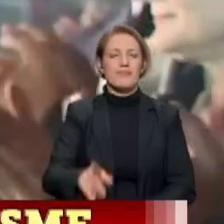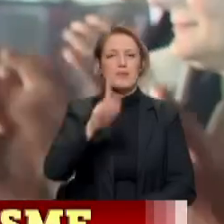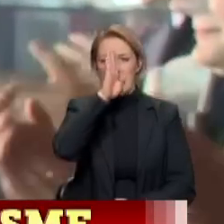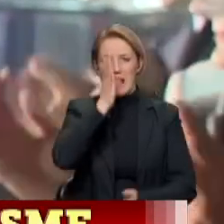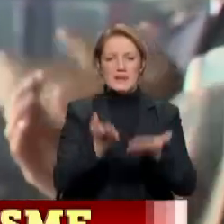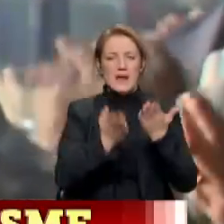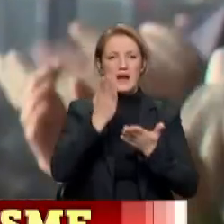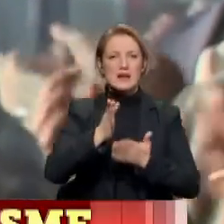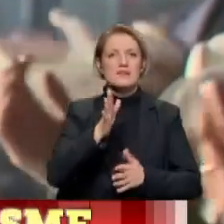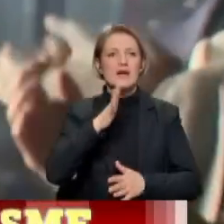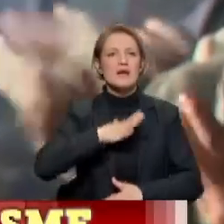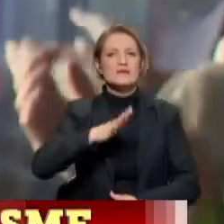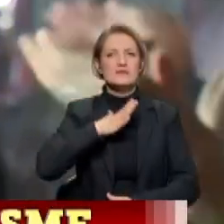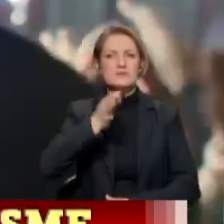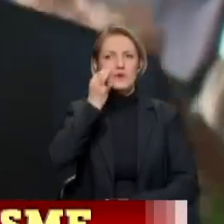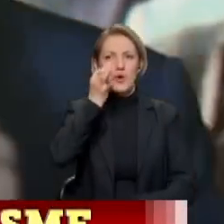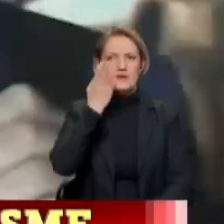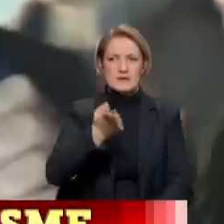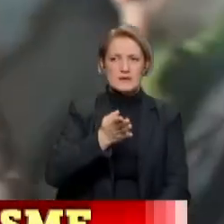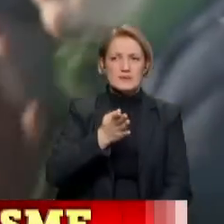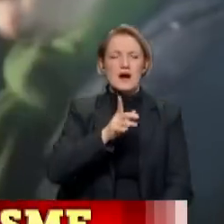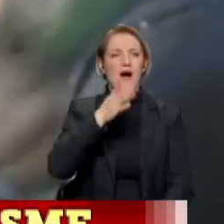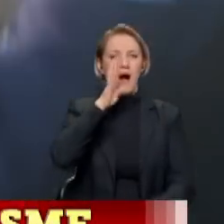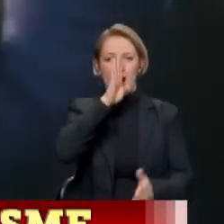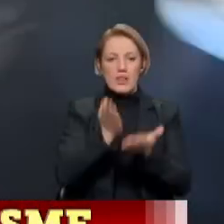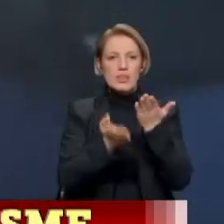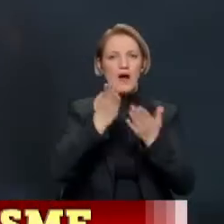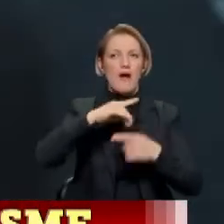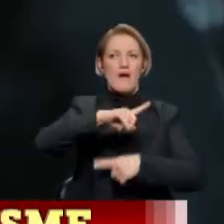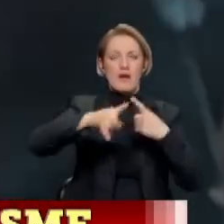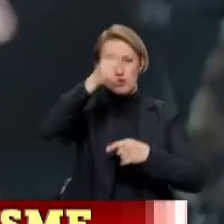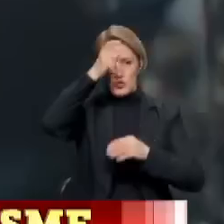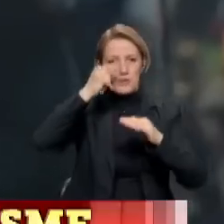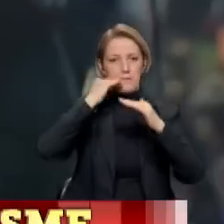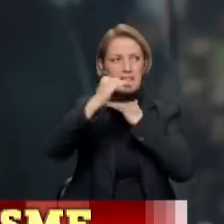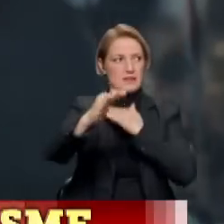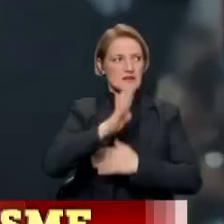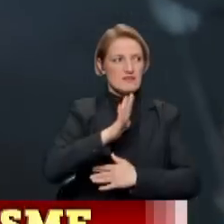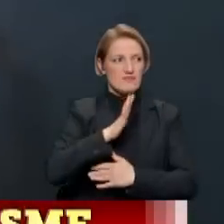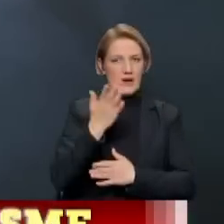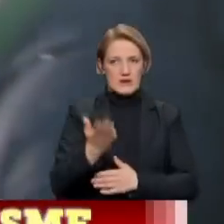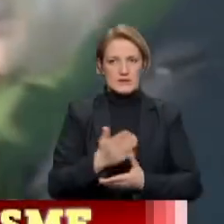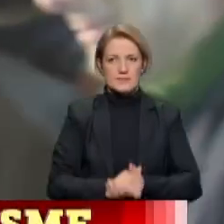Adalete susamış, adalete susamış Türk milleti var.